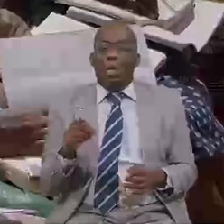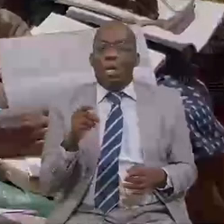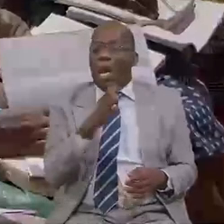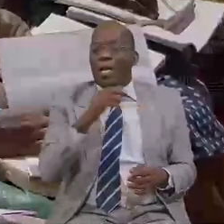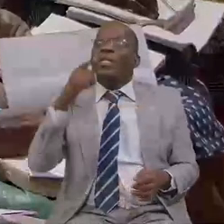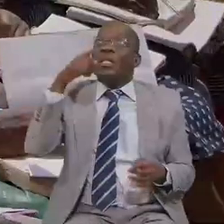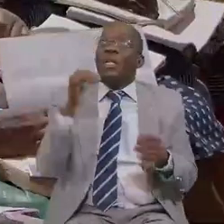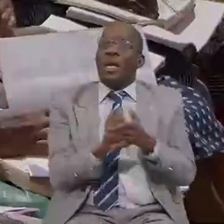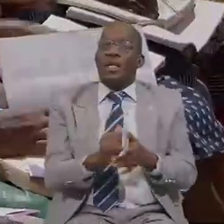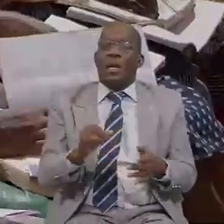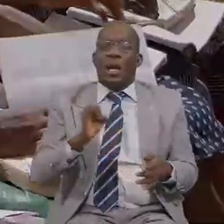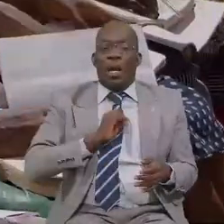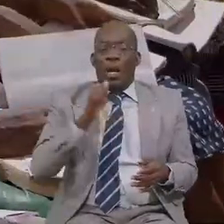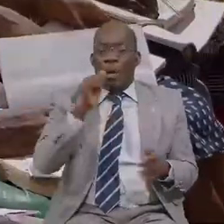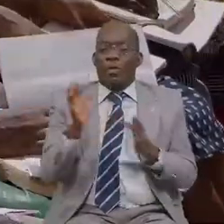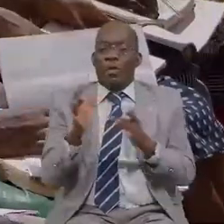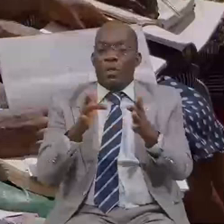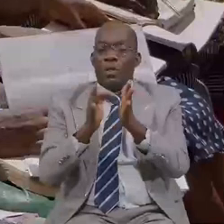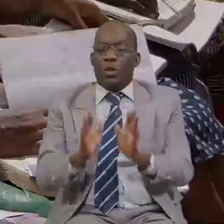tu persécutes.